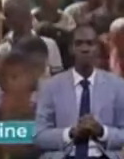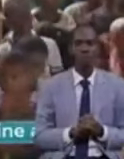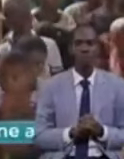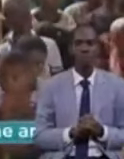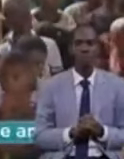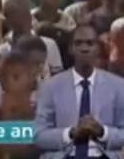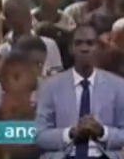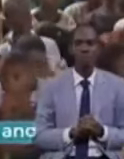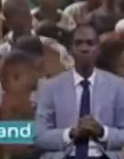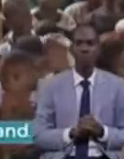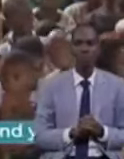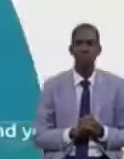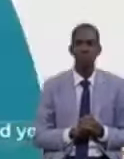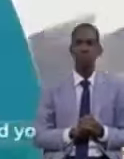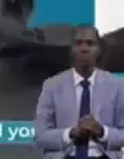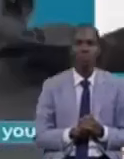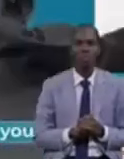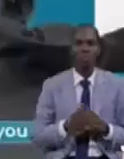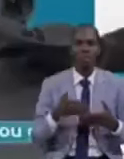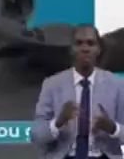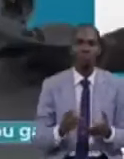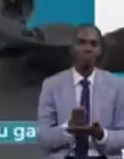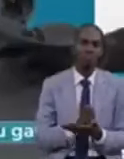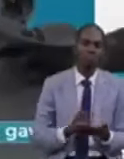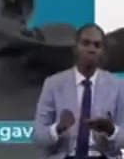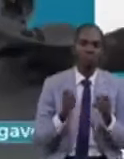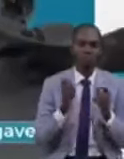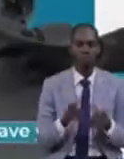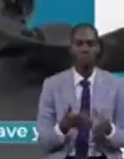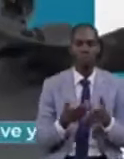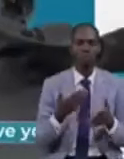faisons-le avant la prière pour les